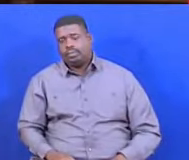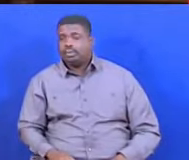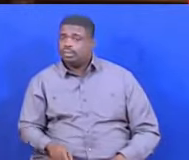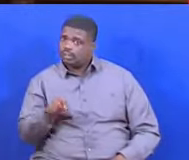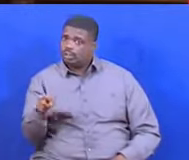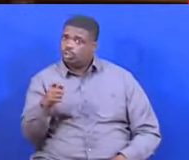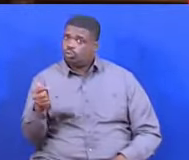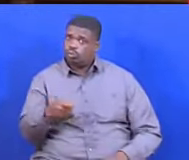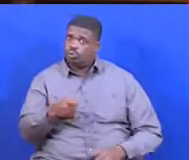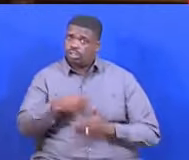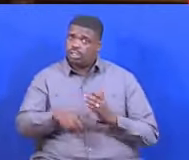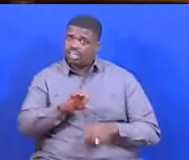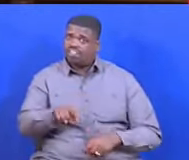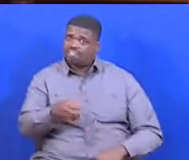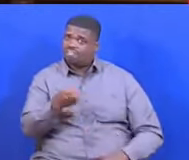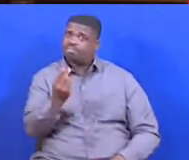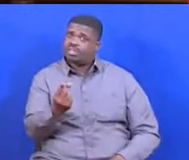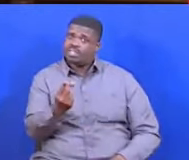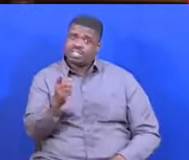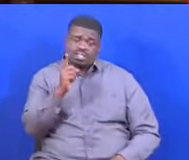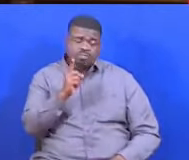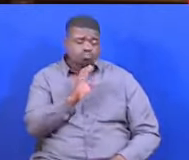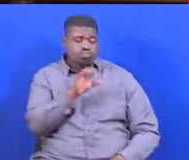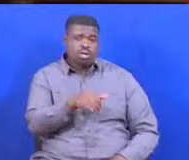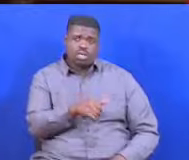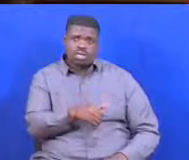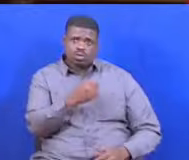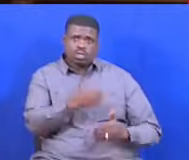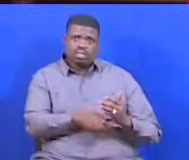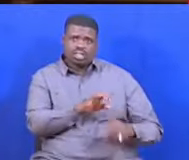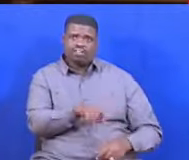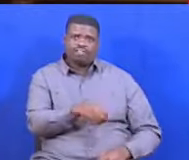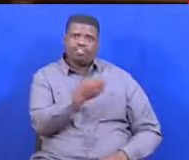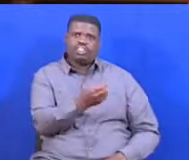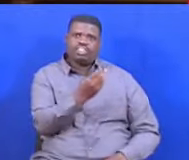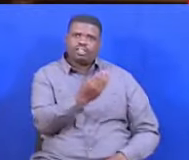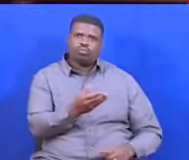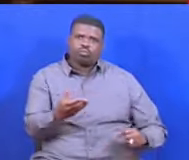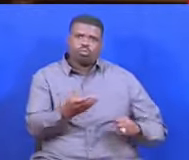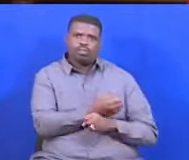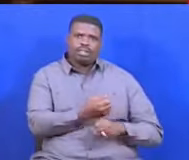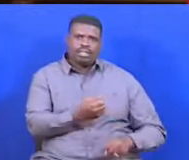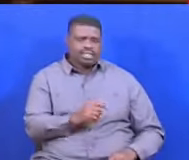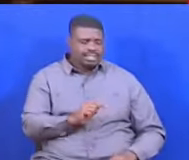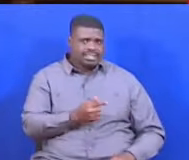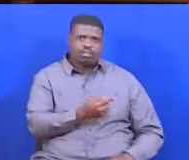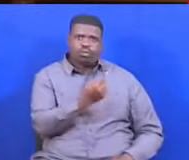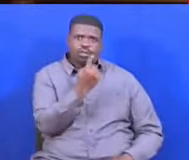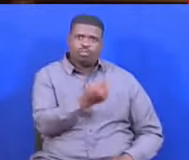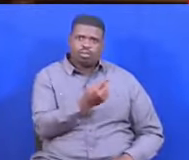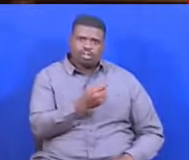Hiyo ukate shilingi 2,000, ambaye kwa mwaka mzima utakata 24,000, tutapata